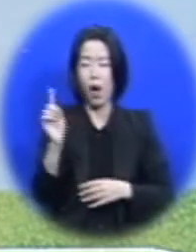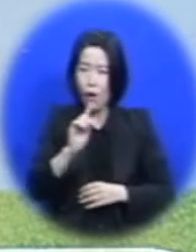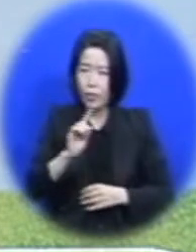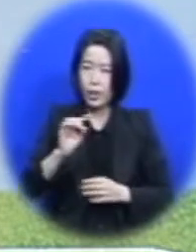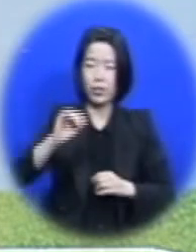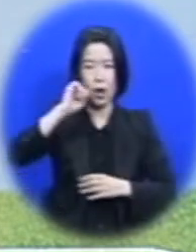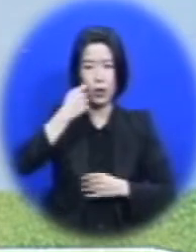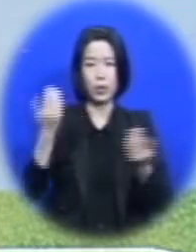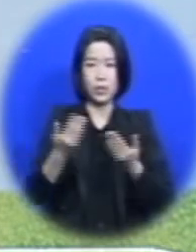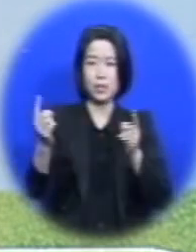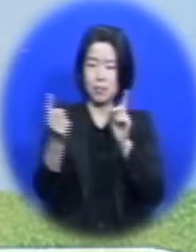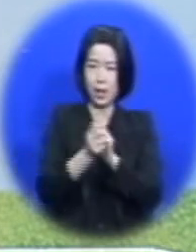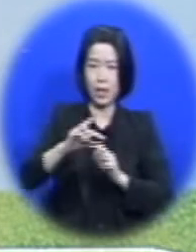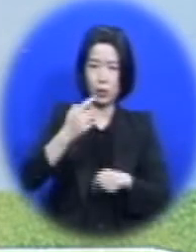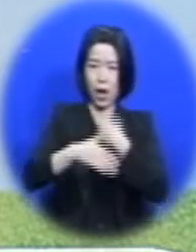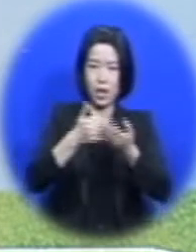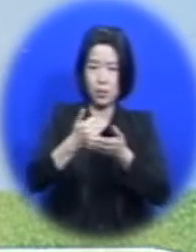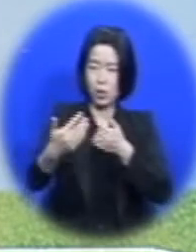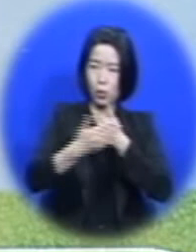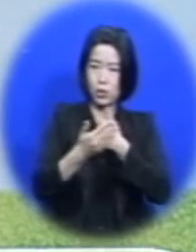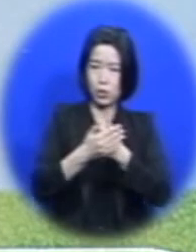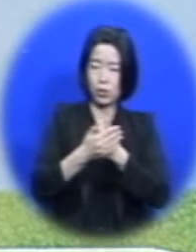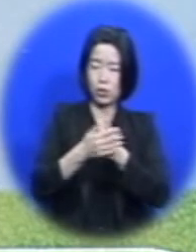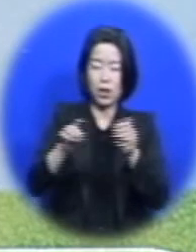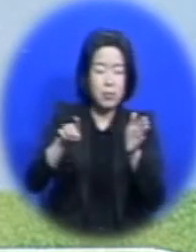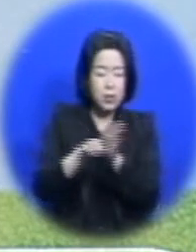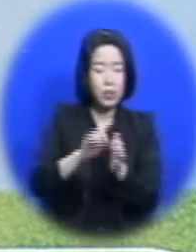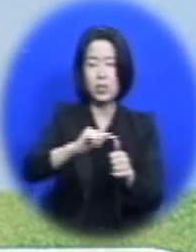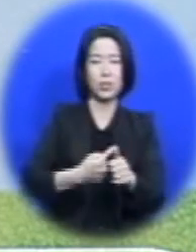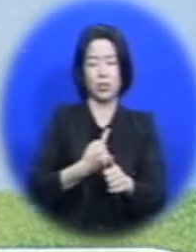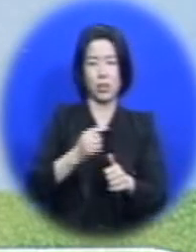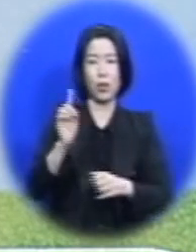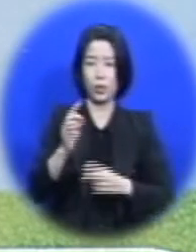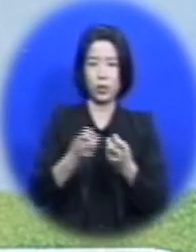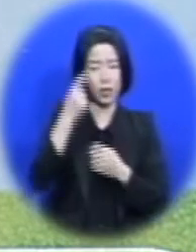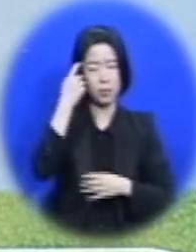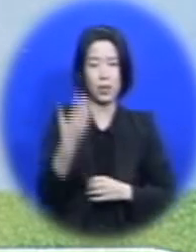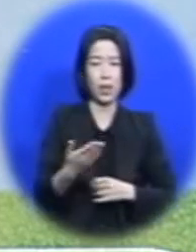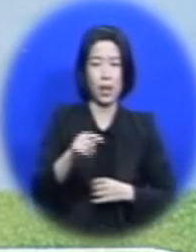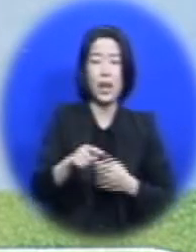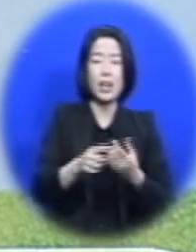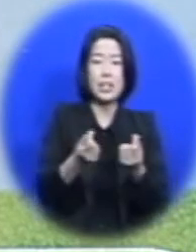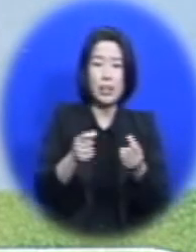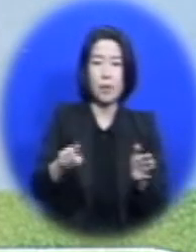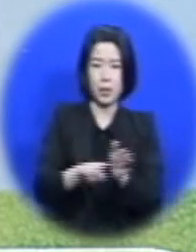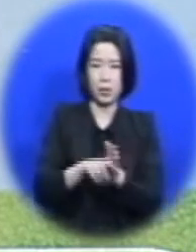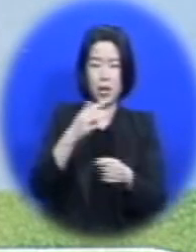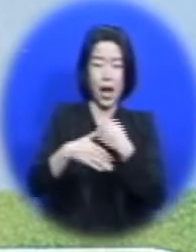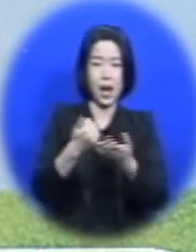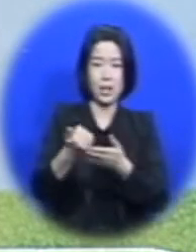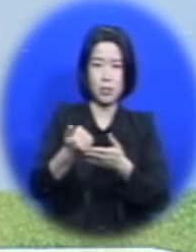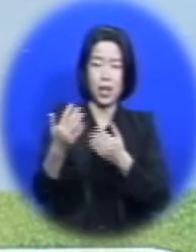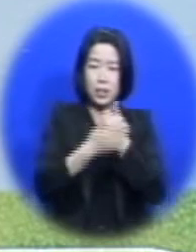하나님의 나를 도와주실 게 믿어지는 걸 어떻게 여러분 이런 믿음은 근본적으로 하나님의 은혜로